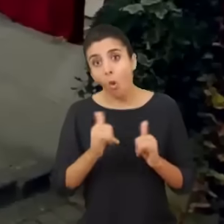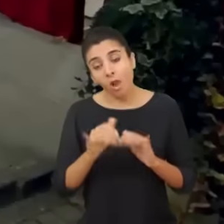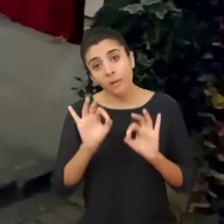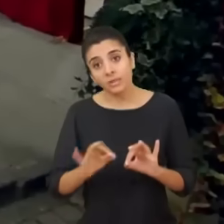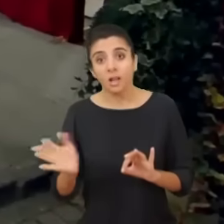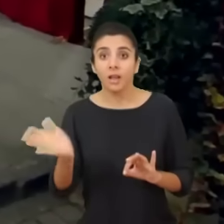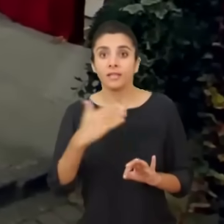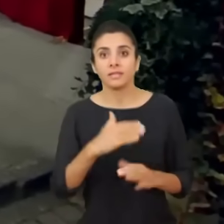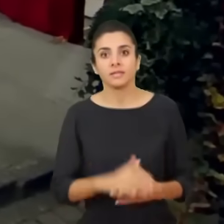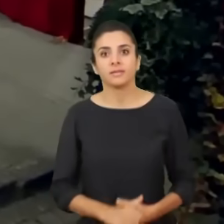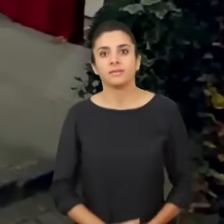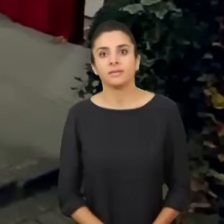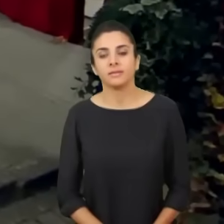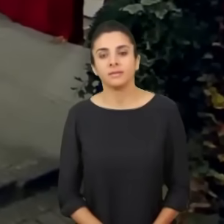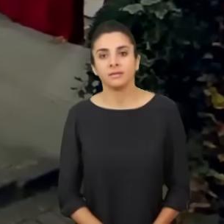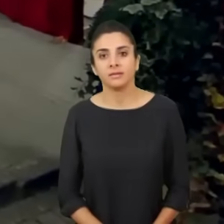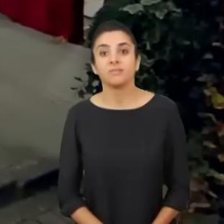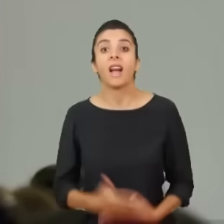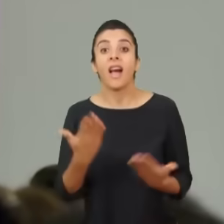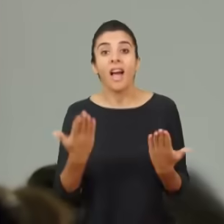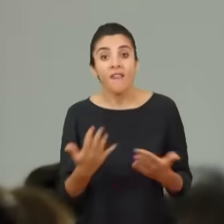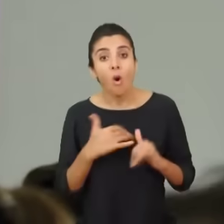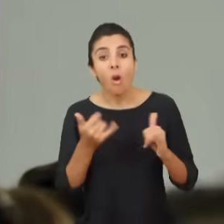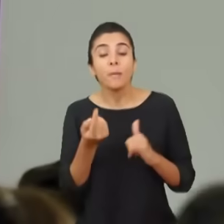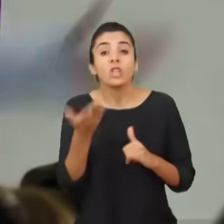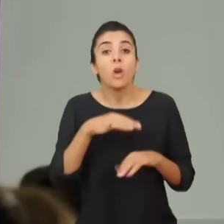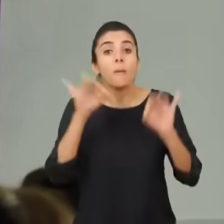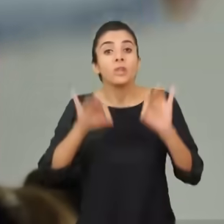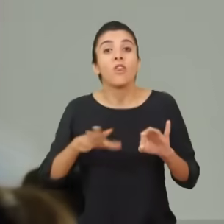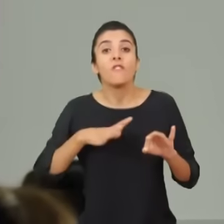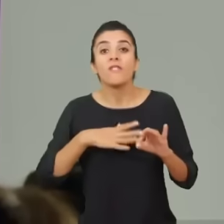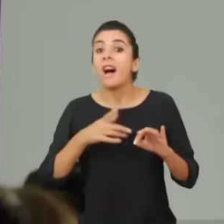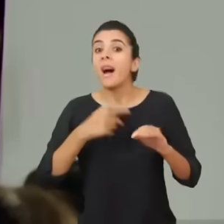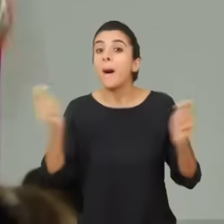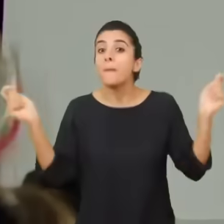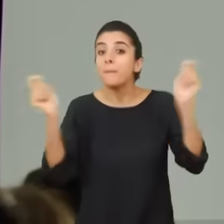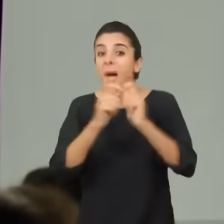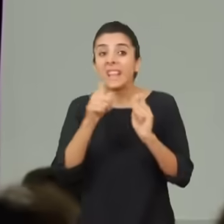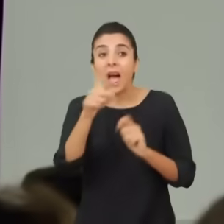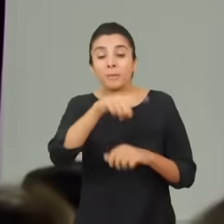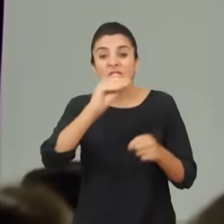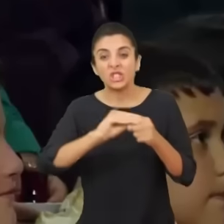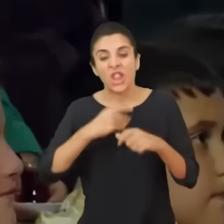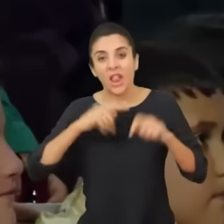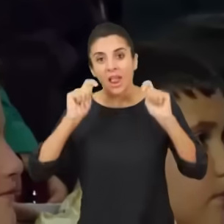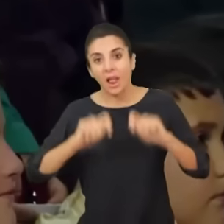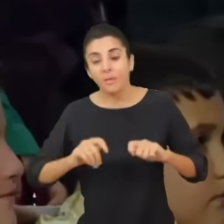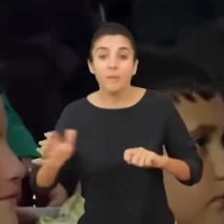ya. Valimiz! Birazdan başlıyor. Bu güzel perdeyi de sizin için yaptık. Tuzlar!